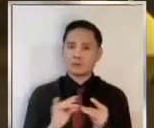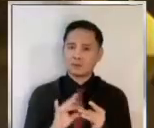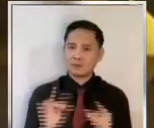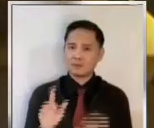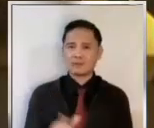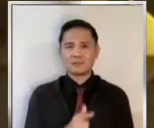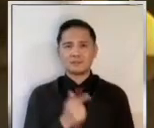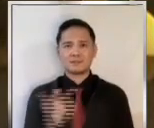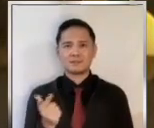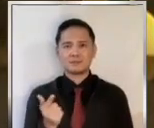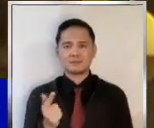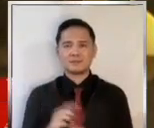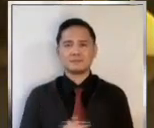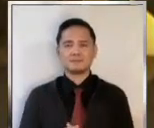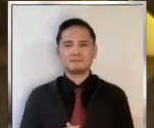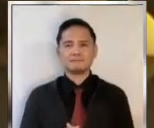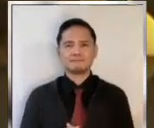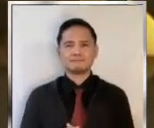Maris!